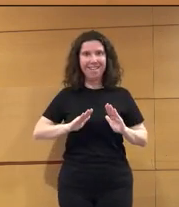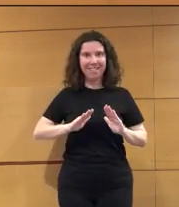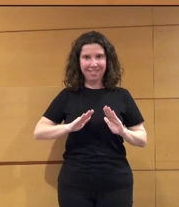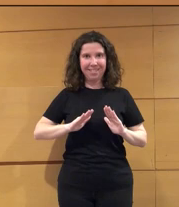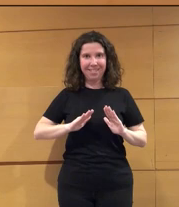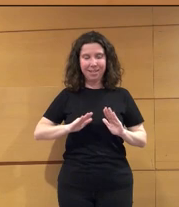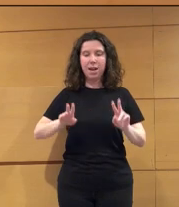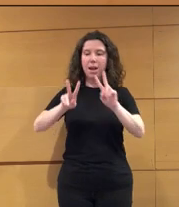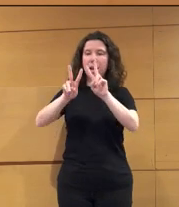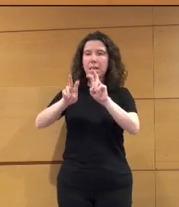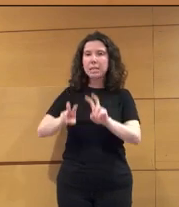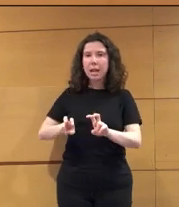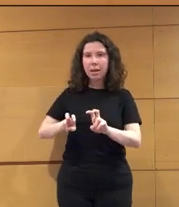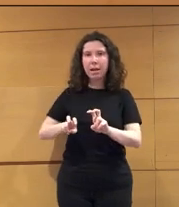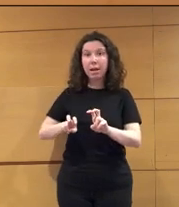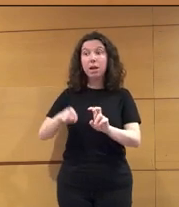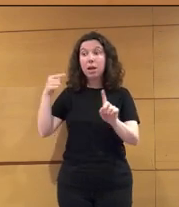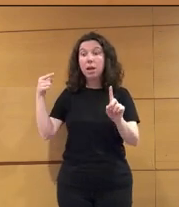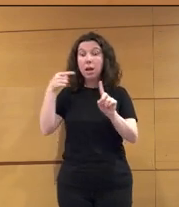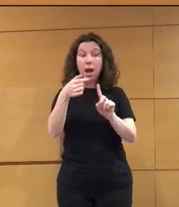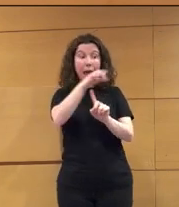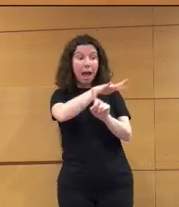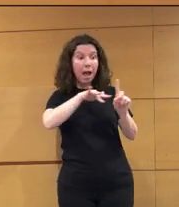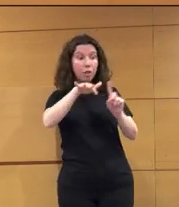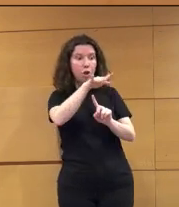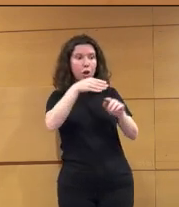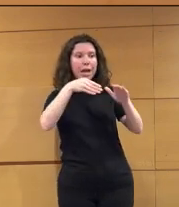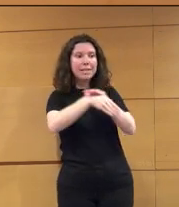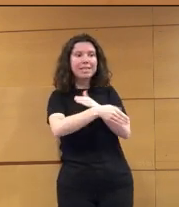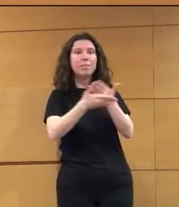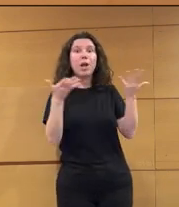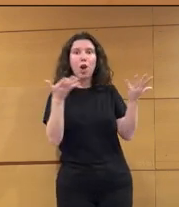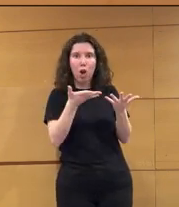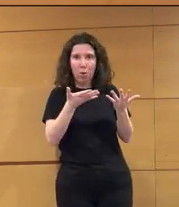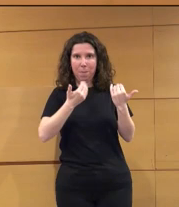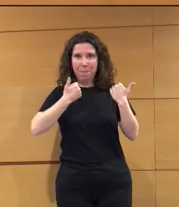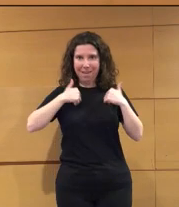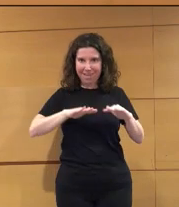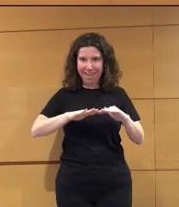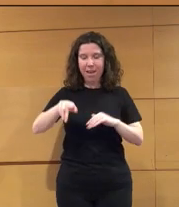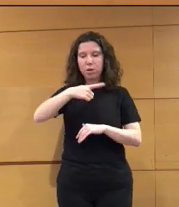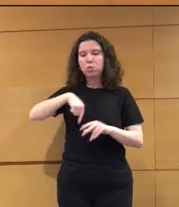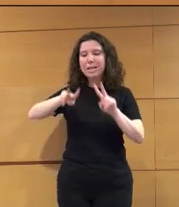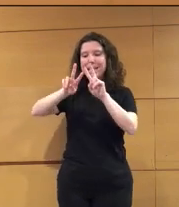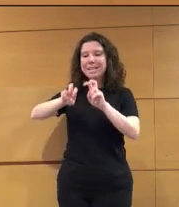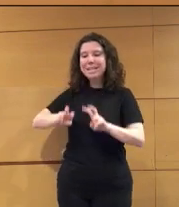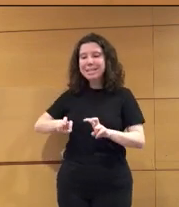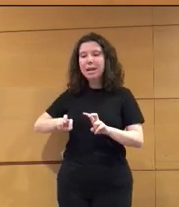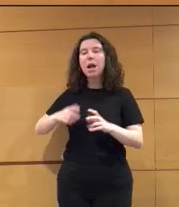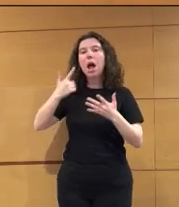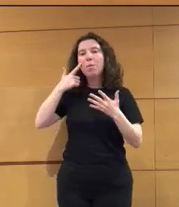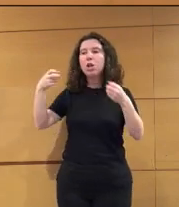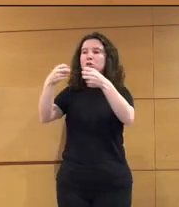aportar com poden ser accessibles aquests entorns. És a dir, vam fer recerca sobre com fer subtítols en entorns